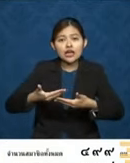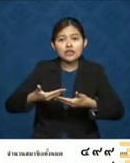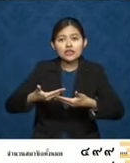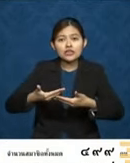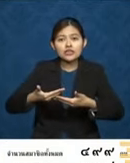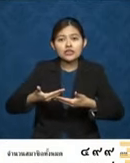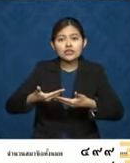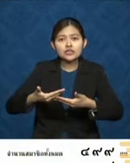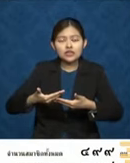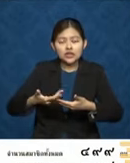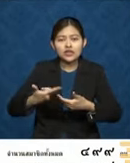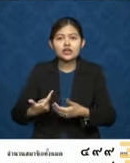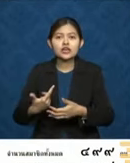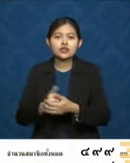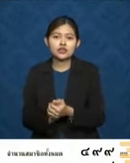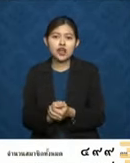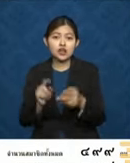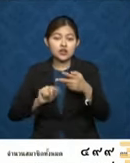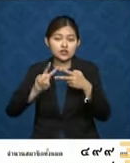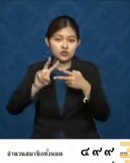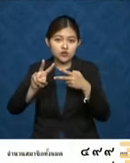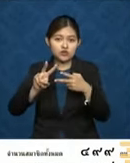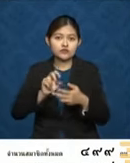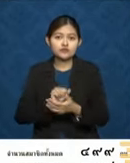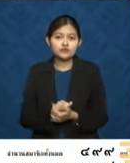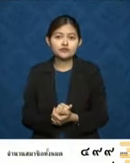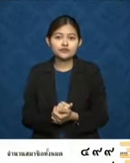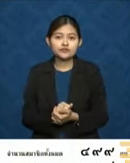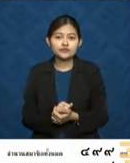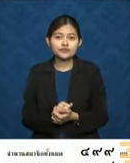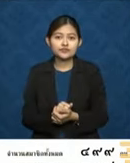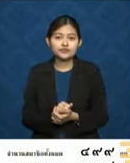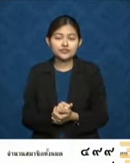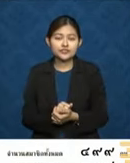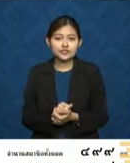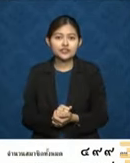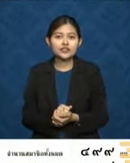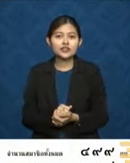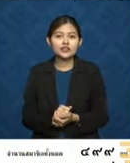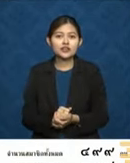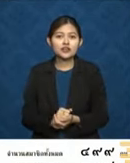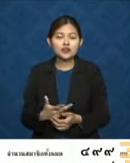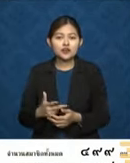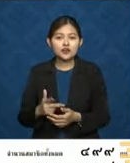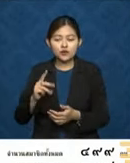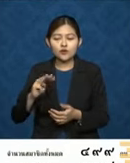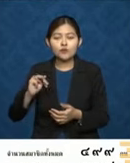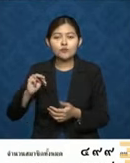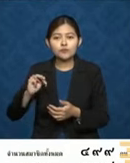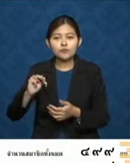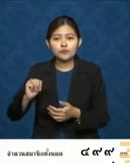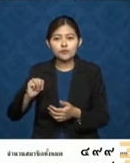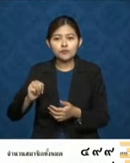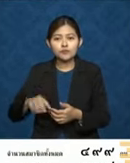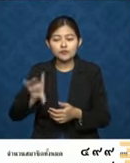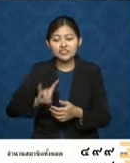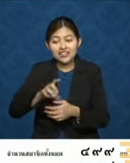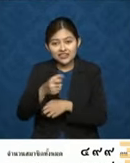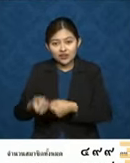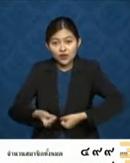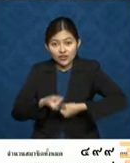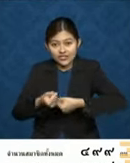เรื่องงสิ่งประดิษฐ์เรื่องที่ 2นะขอให้กรมบริษัทของกระทรวงเกษตรและสหกรณ์นะครับทบทวน